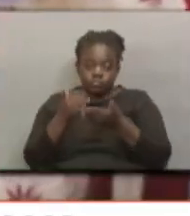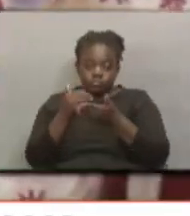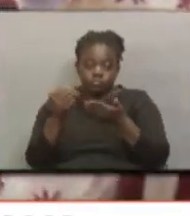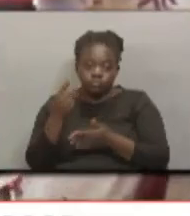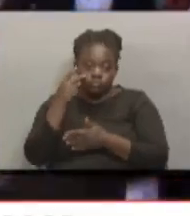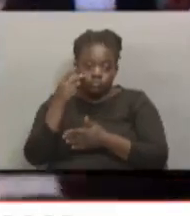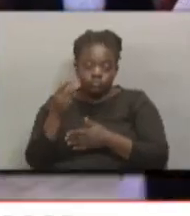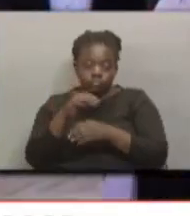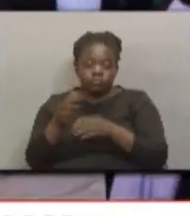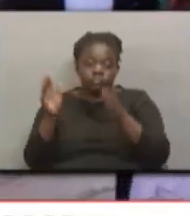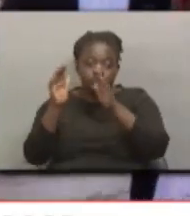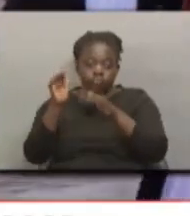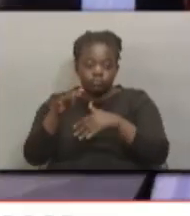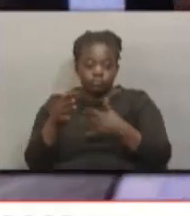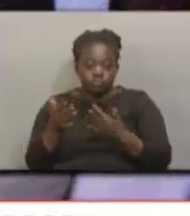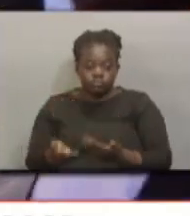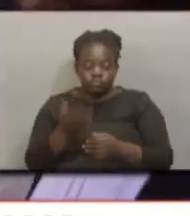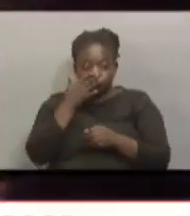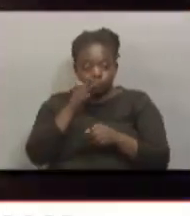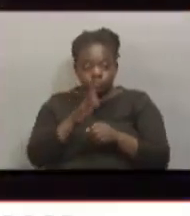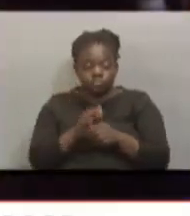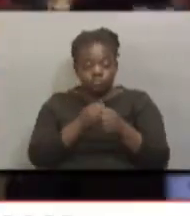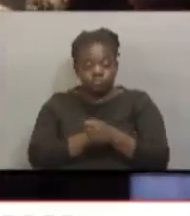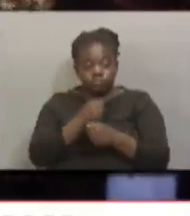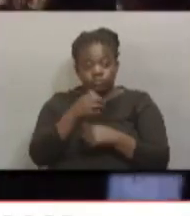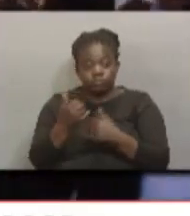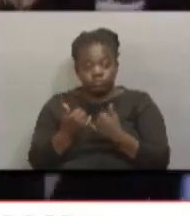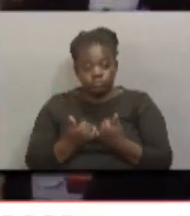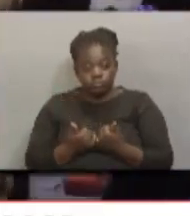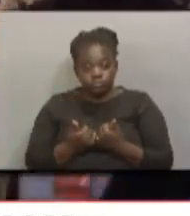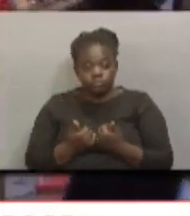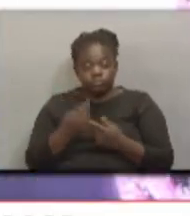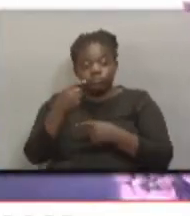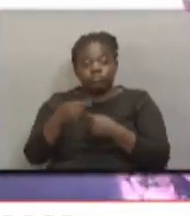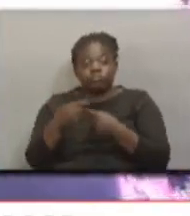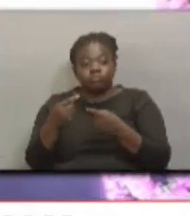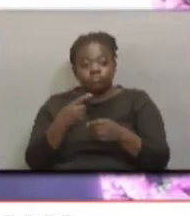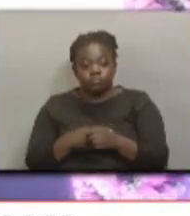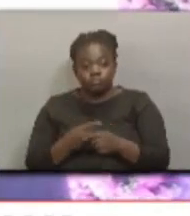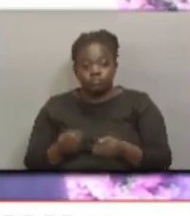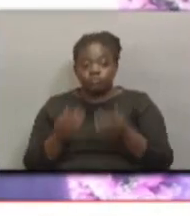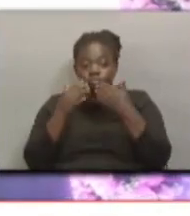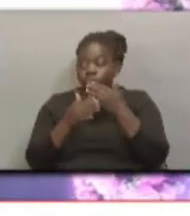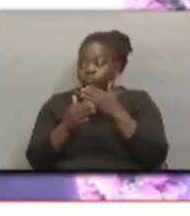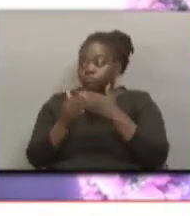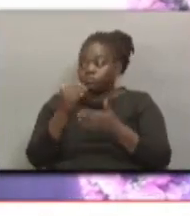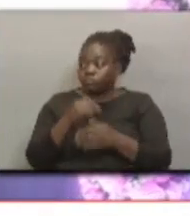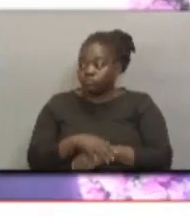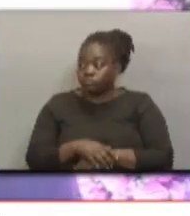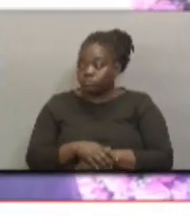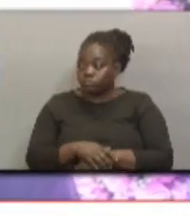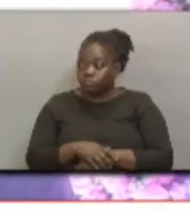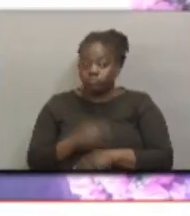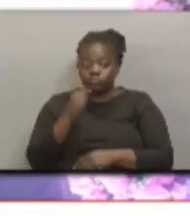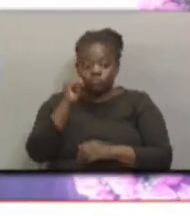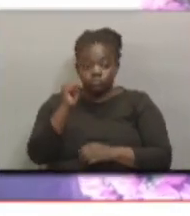okulaba ng'akola omukolo guno. Asuubizza okwagala mukyala we ebiseera byonna. Neebaza Mukama Katonda